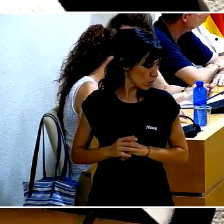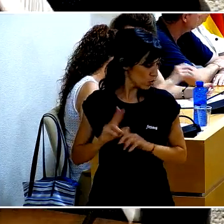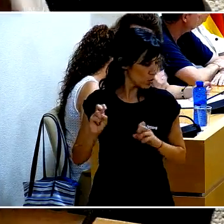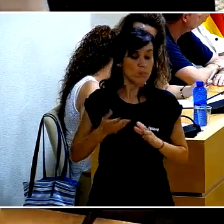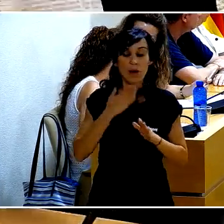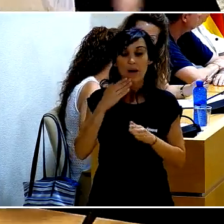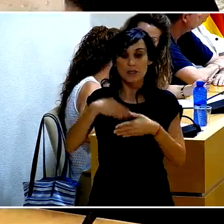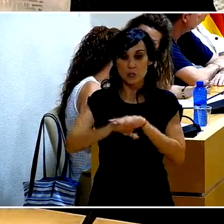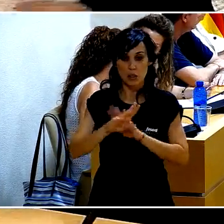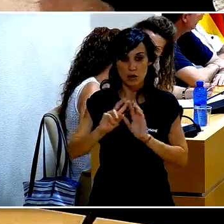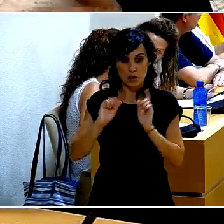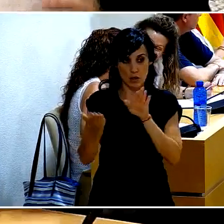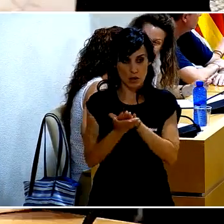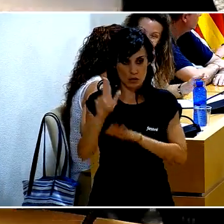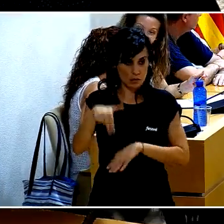y trámites legales.